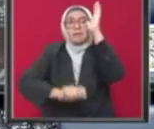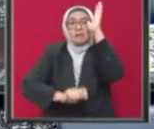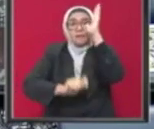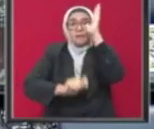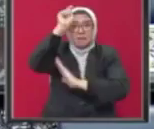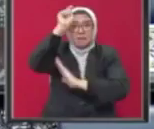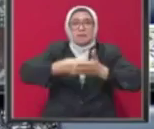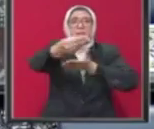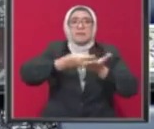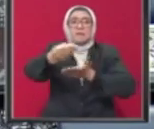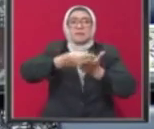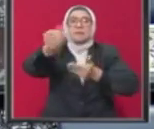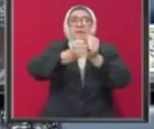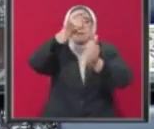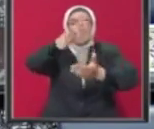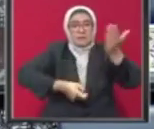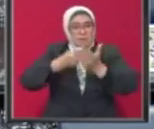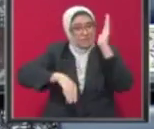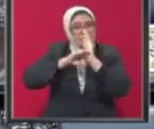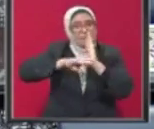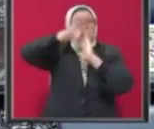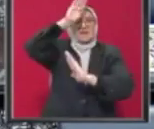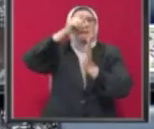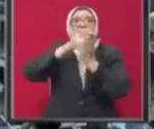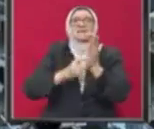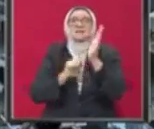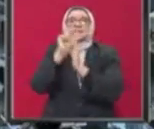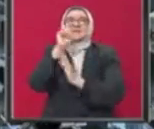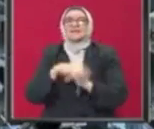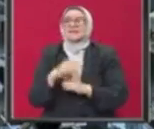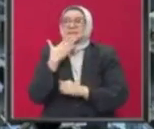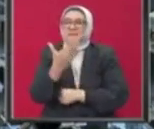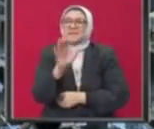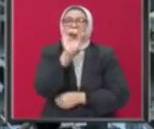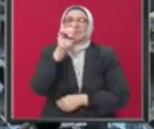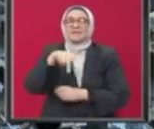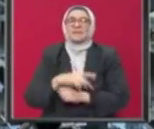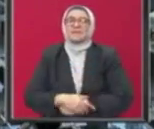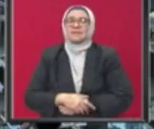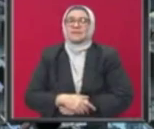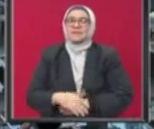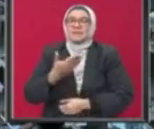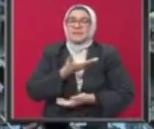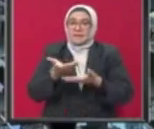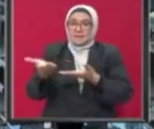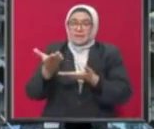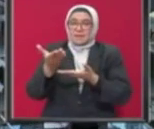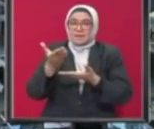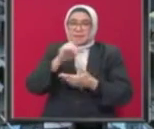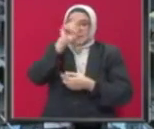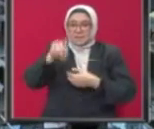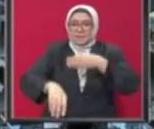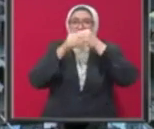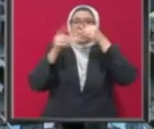daripada orang kampung dengan harga lebih tinggi. Mengasih Yang Dipertua. Sila Yang Berhormat Besut mengumumkan soalan tambahan